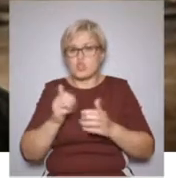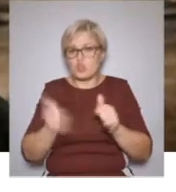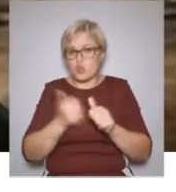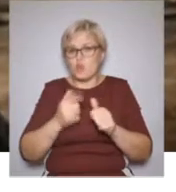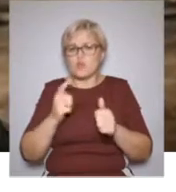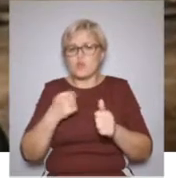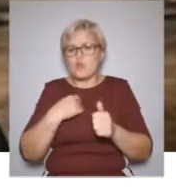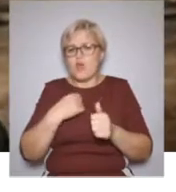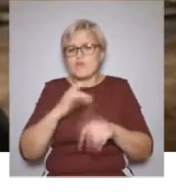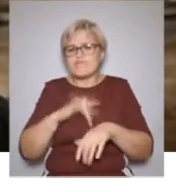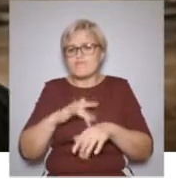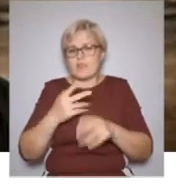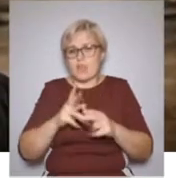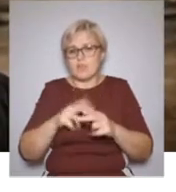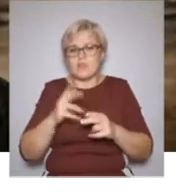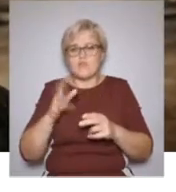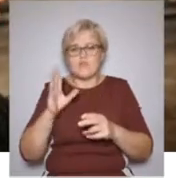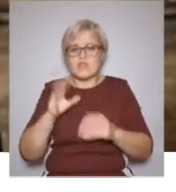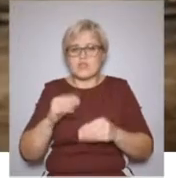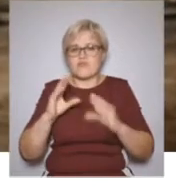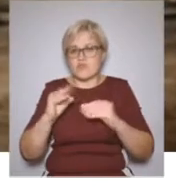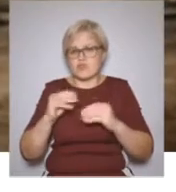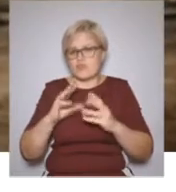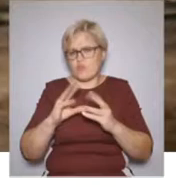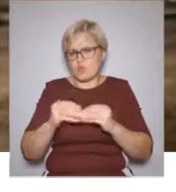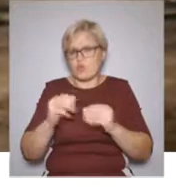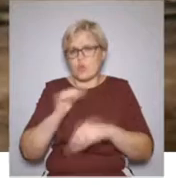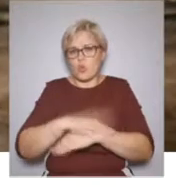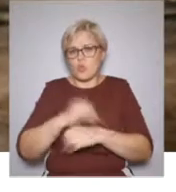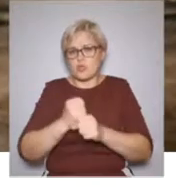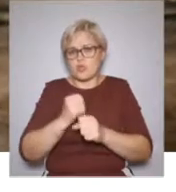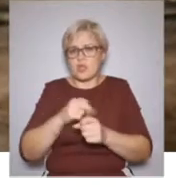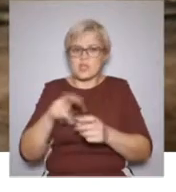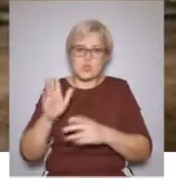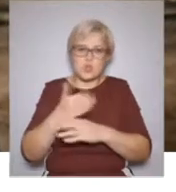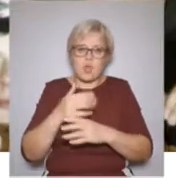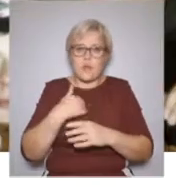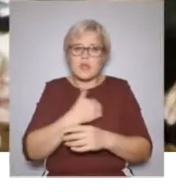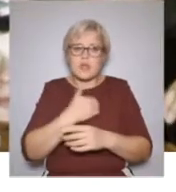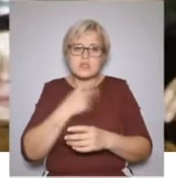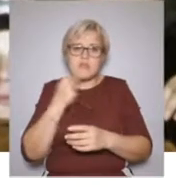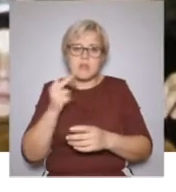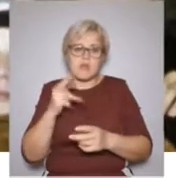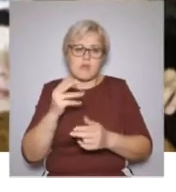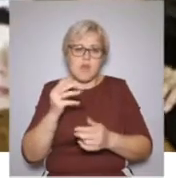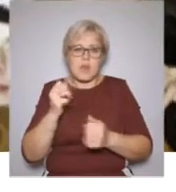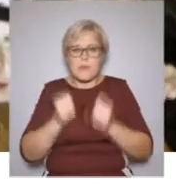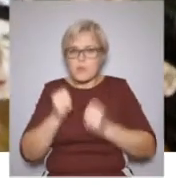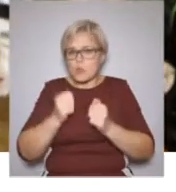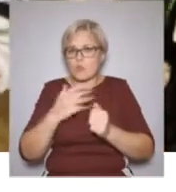клинч сделал для меня очень на тот момент мы не знали там и 50 километров